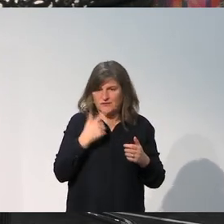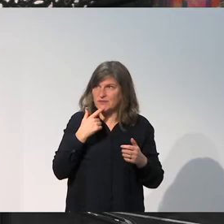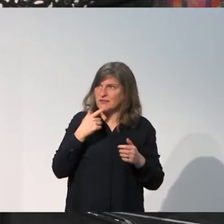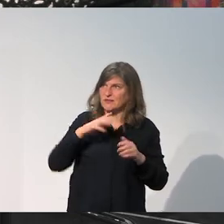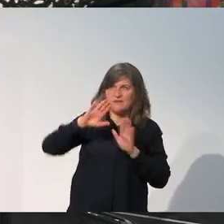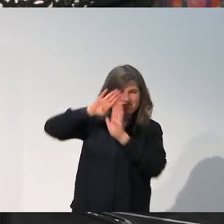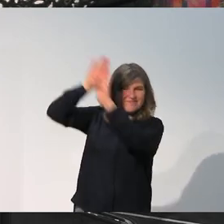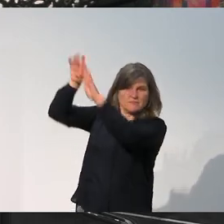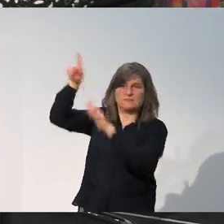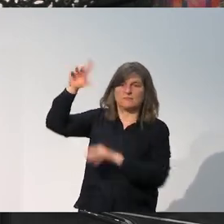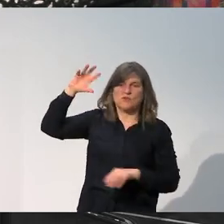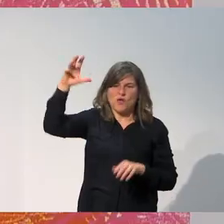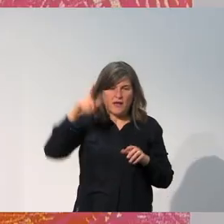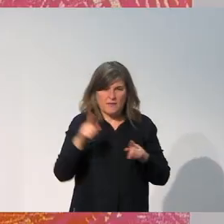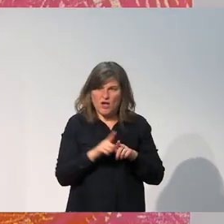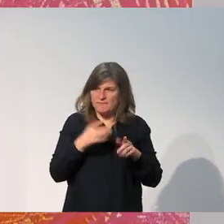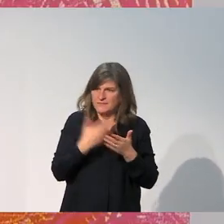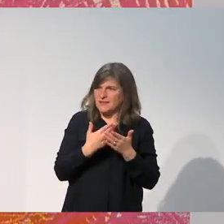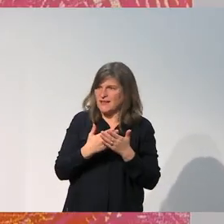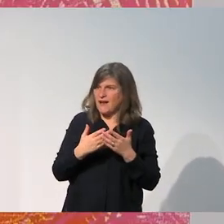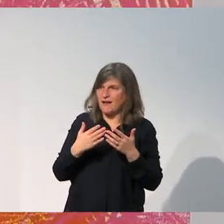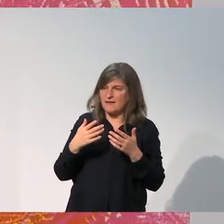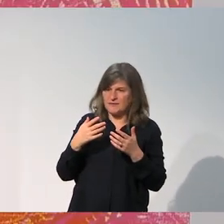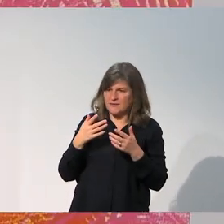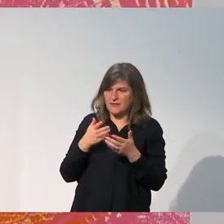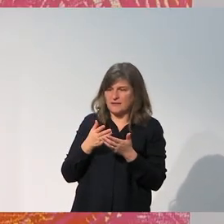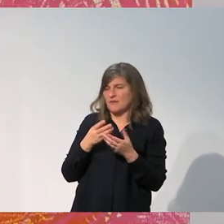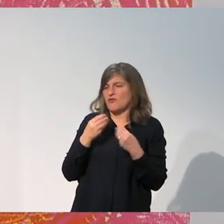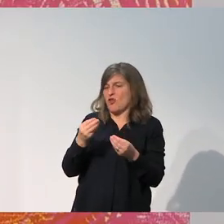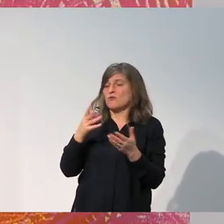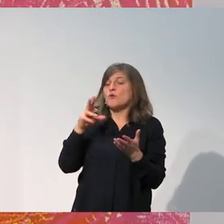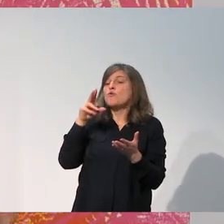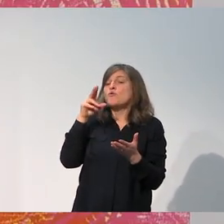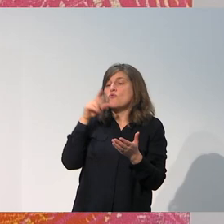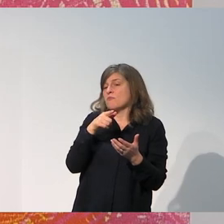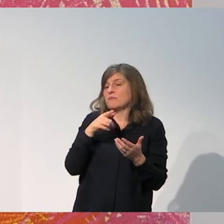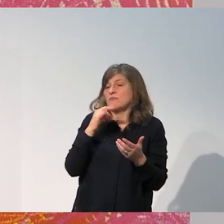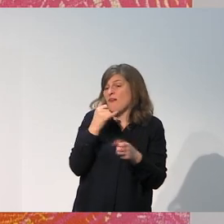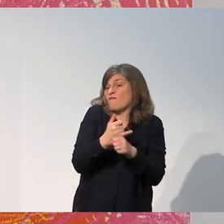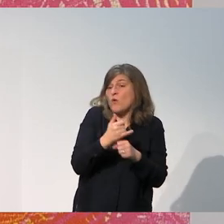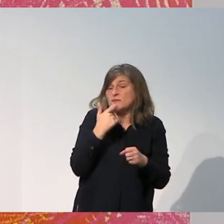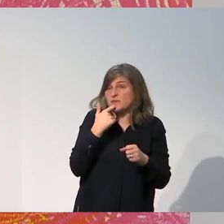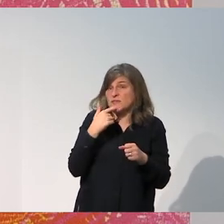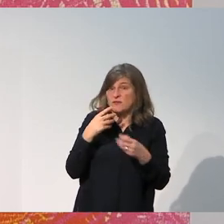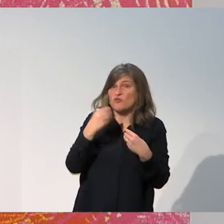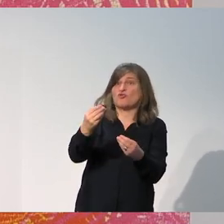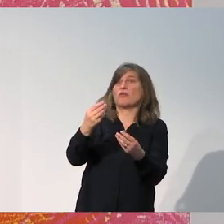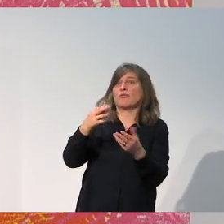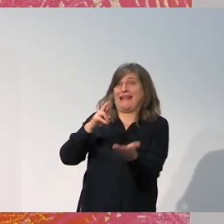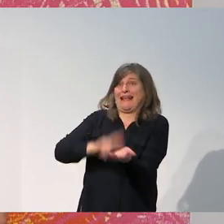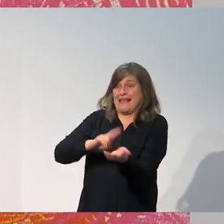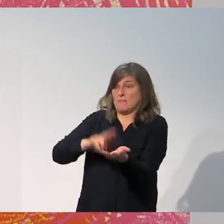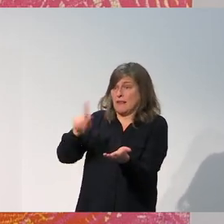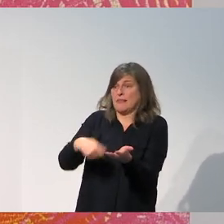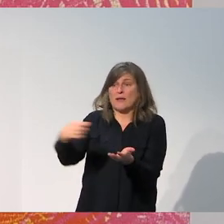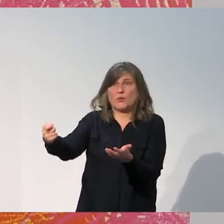et qui a coupé l'humanité des textures, des rythmes de la nature,